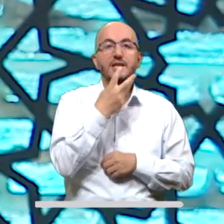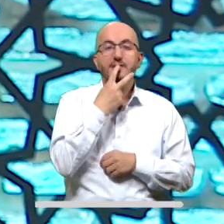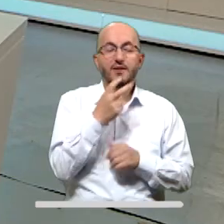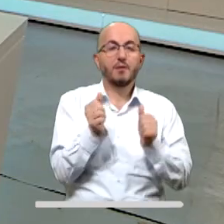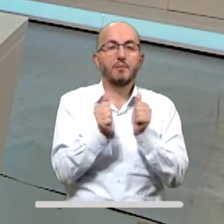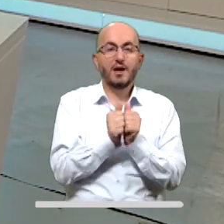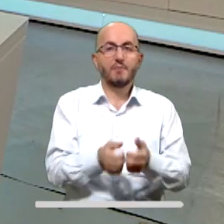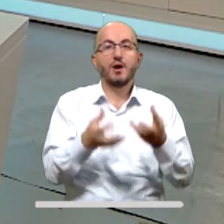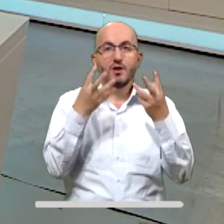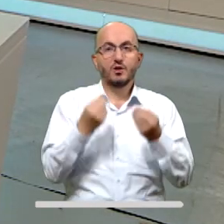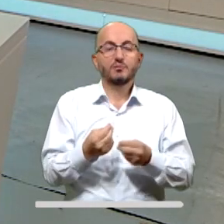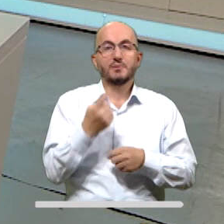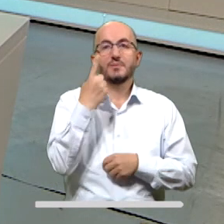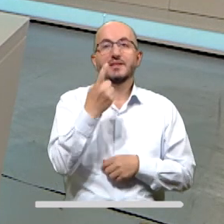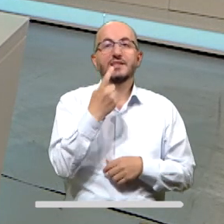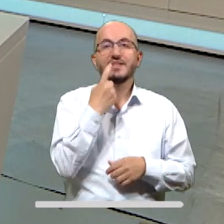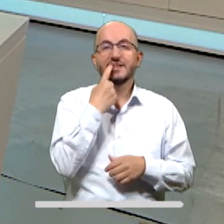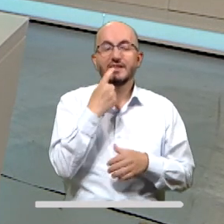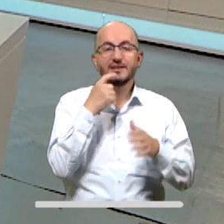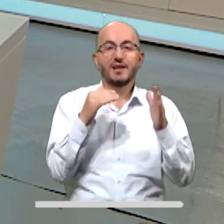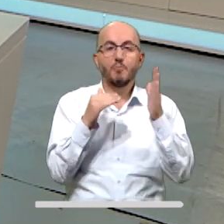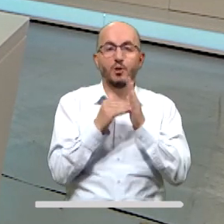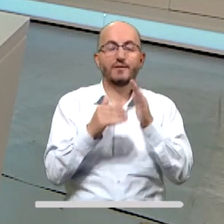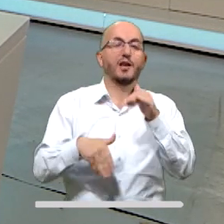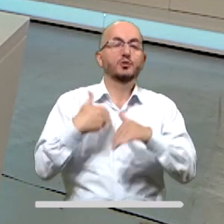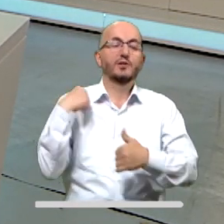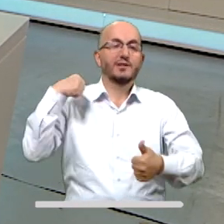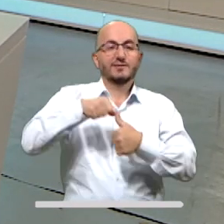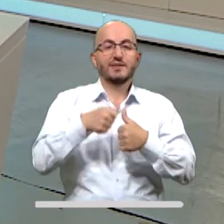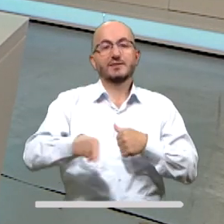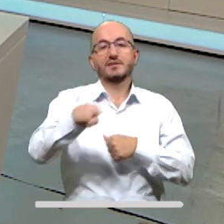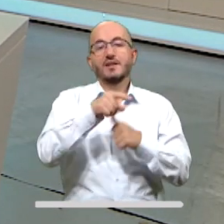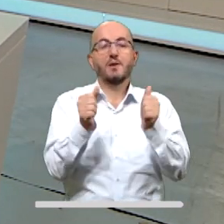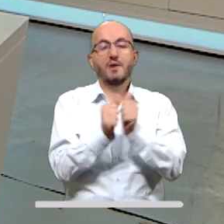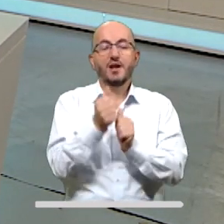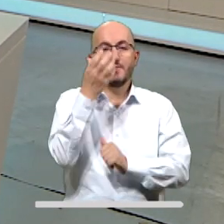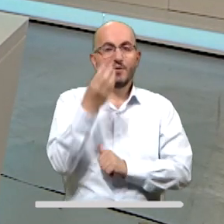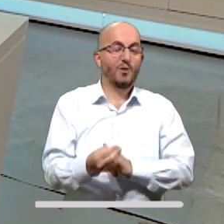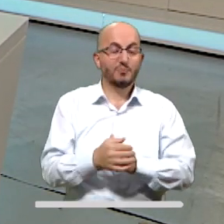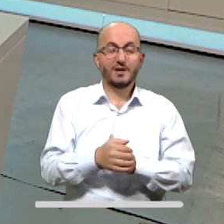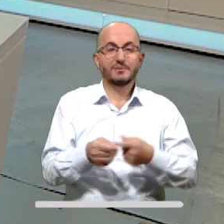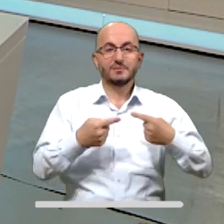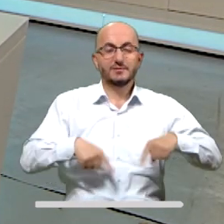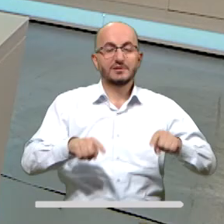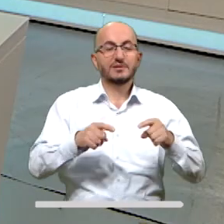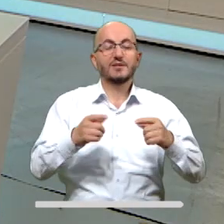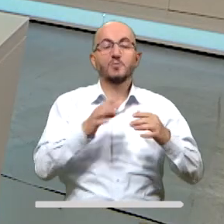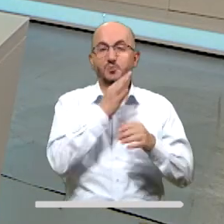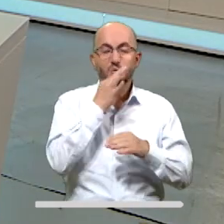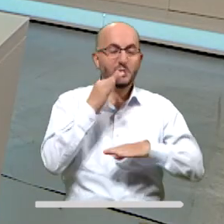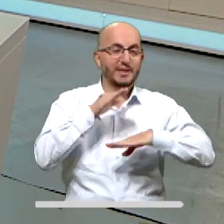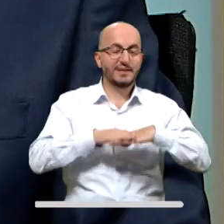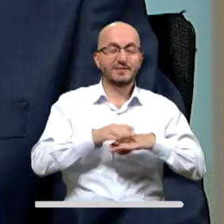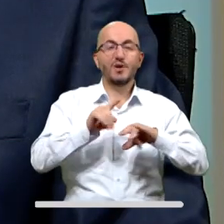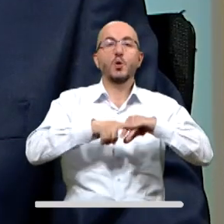arada bulunmuştuk. 1 yıllık bir aradan sonra tekrar sizinle bir beraber olmak hocam bizi ziyadesiyle mutlu etti. Hoş